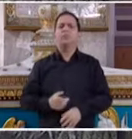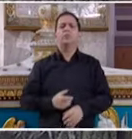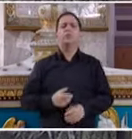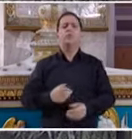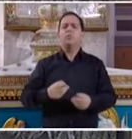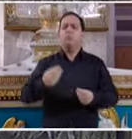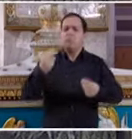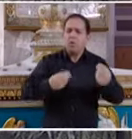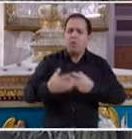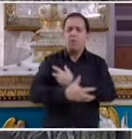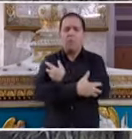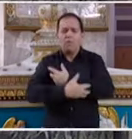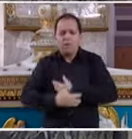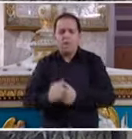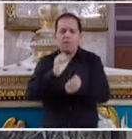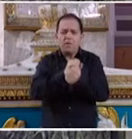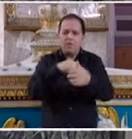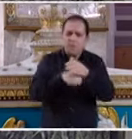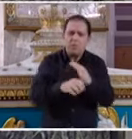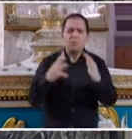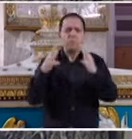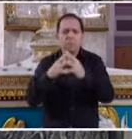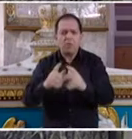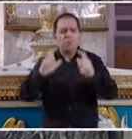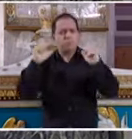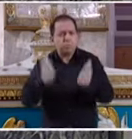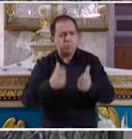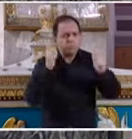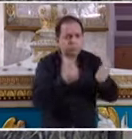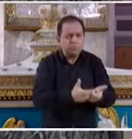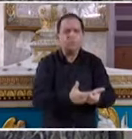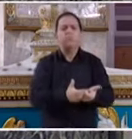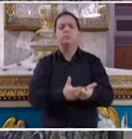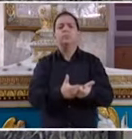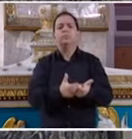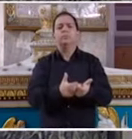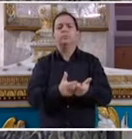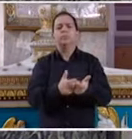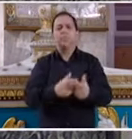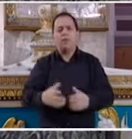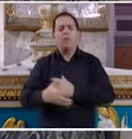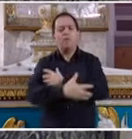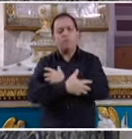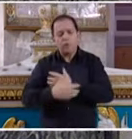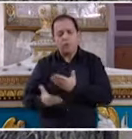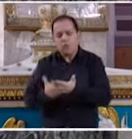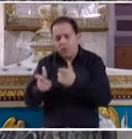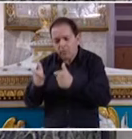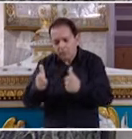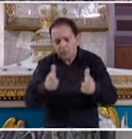ιόντων, εν φυλακές κρατουμένων, εν πολέμης και εχμαλωσίες ευρισκομένων, των μεμνημένων των πενήτων και πάντων